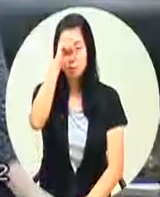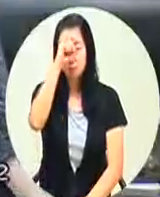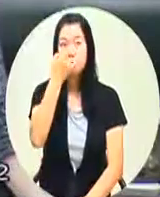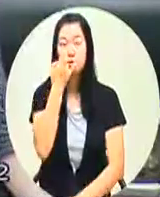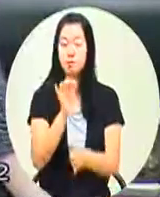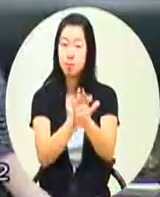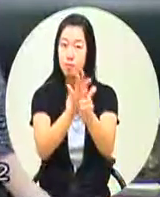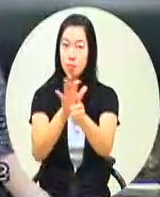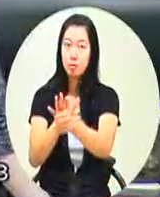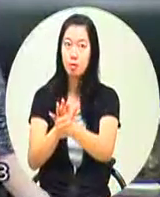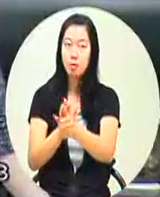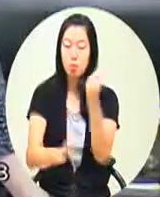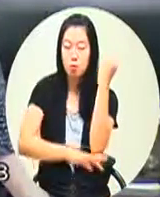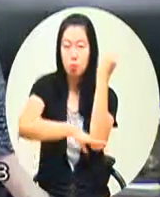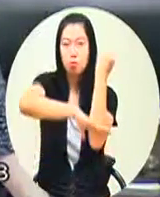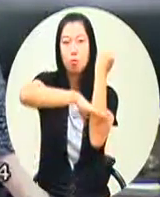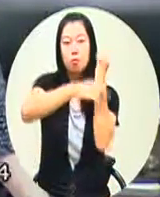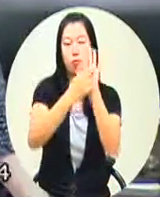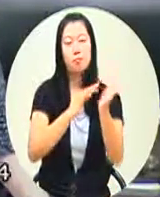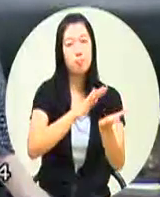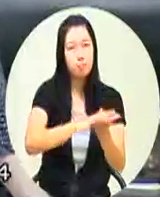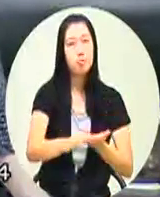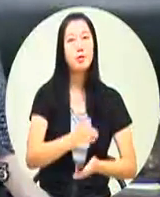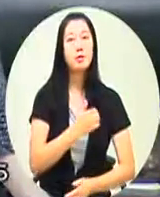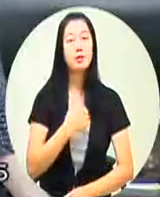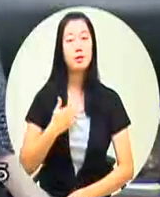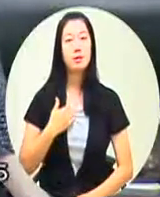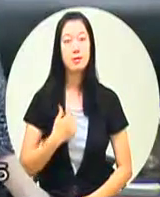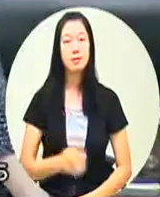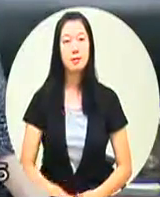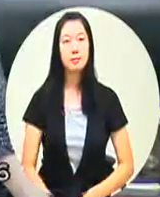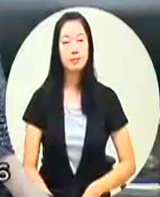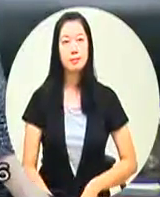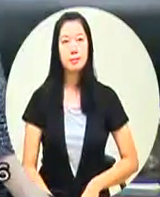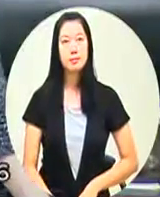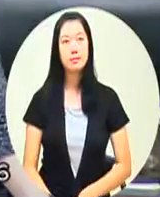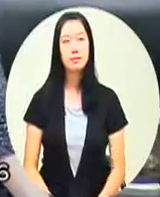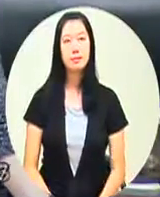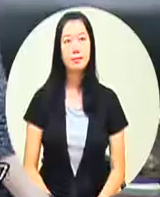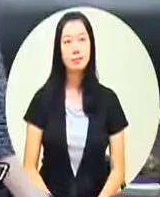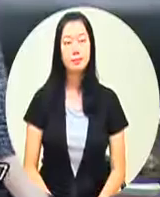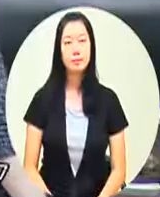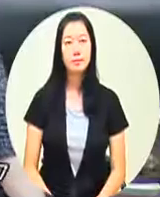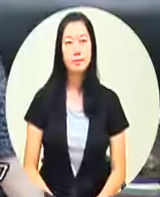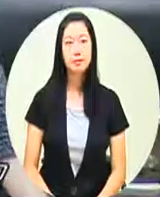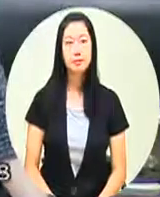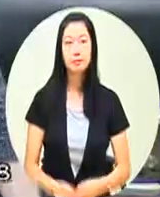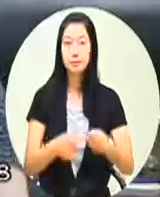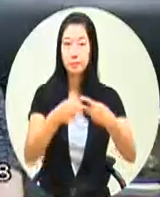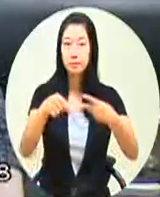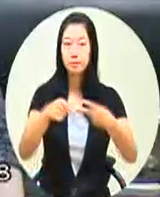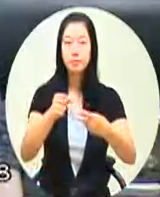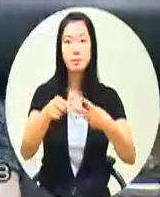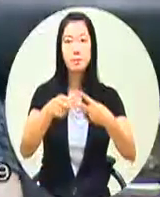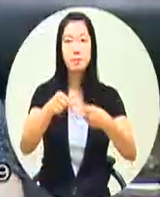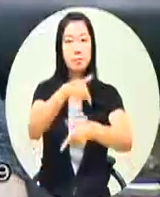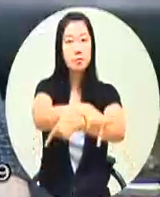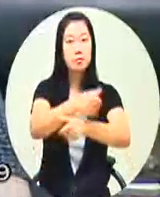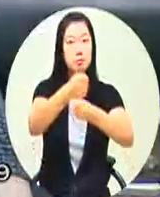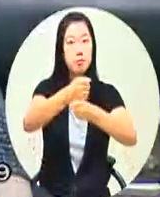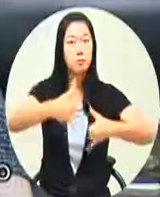是一个真正终极的解决。来，局长你请坐。第二个呢，我想南昌路的抽水站